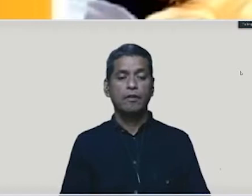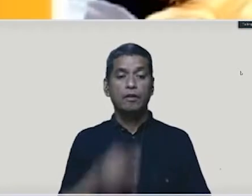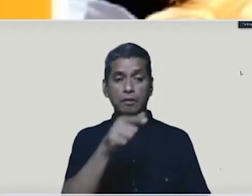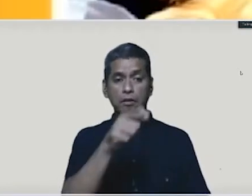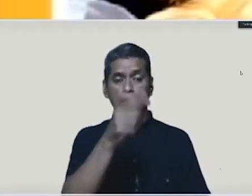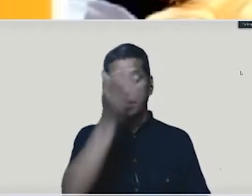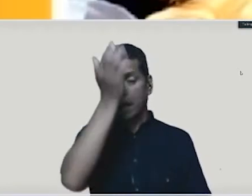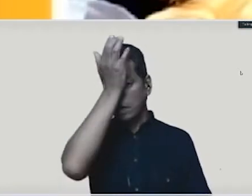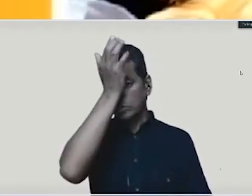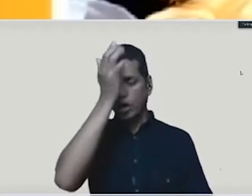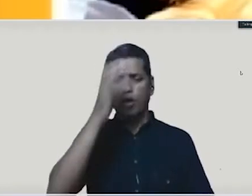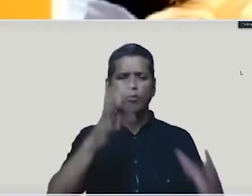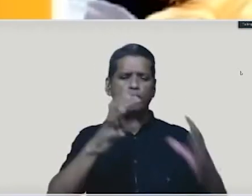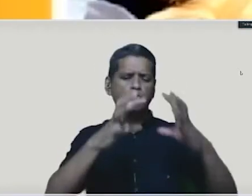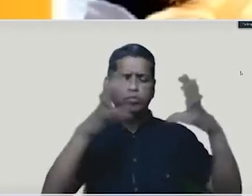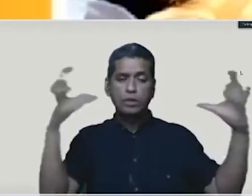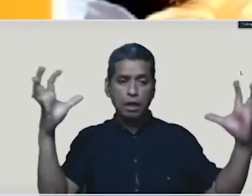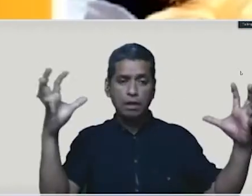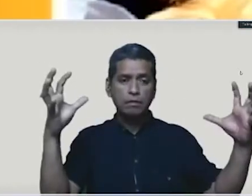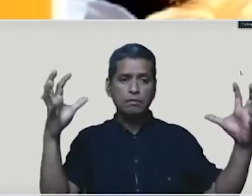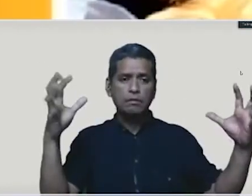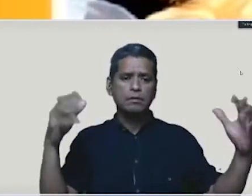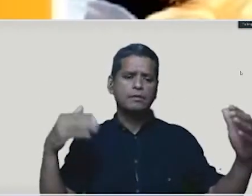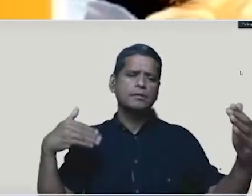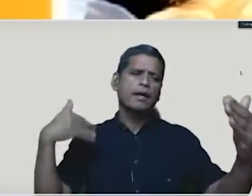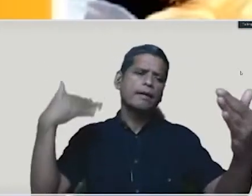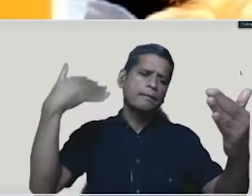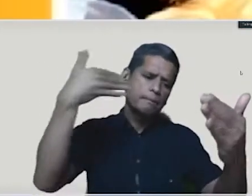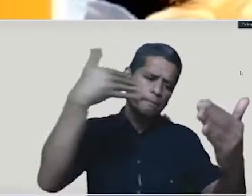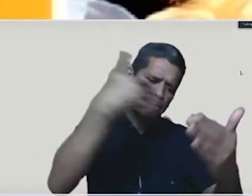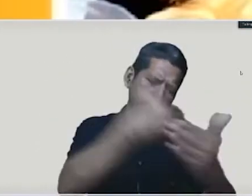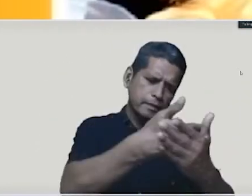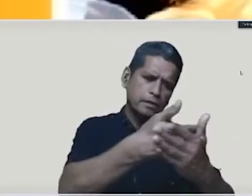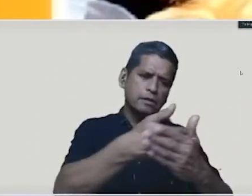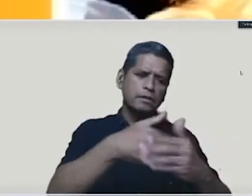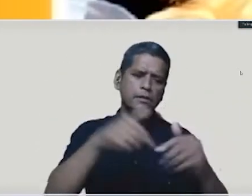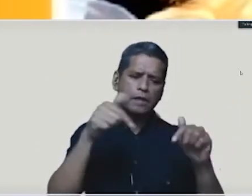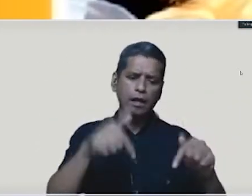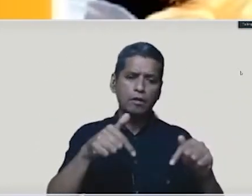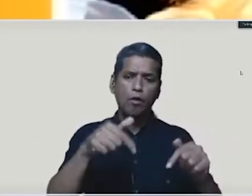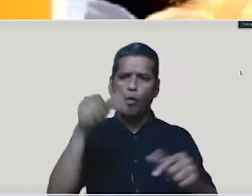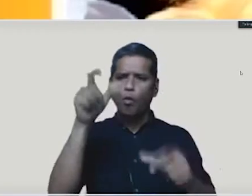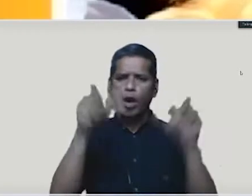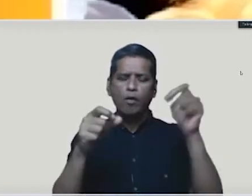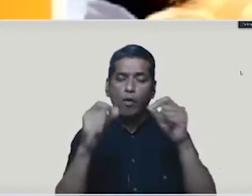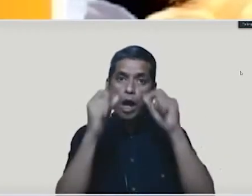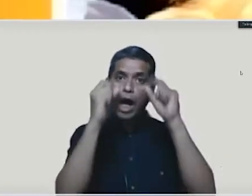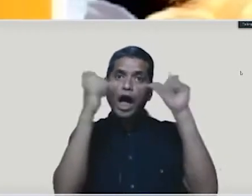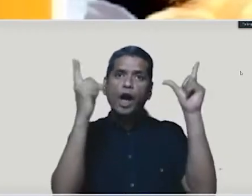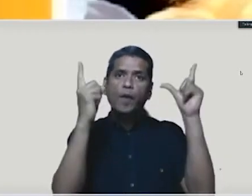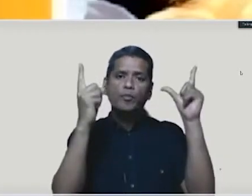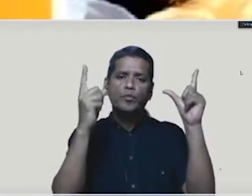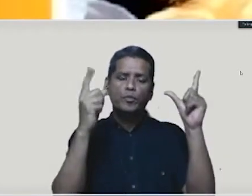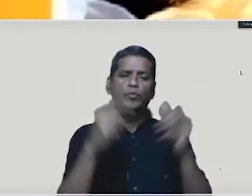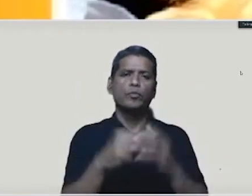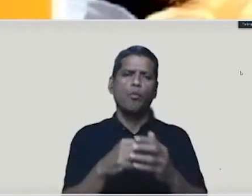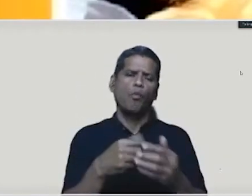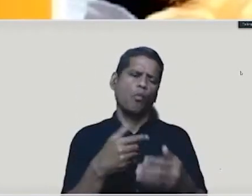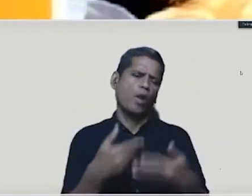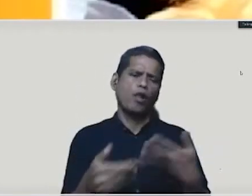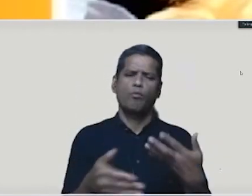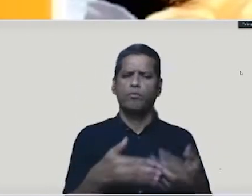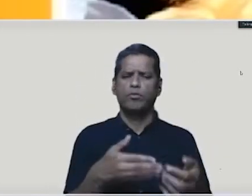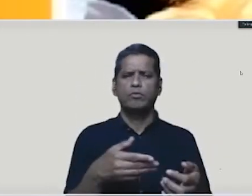sampai sekarang Raja ini sangat dikagumi walaupun ia sudah tidak ada dia hidup pada